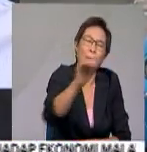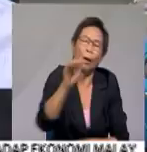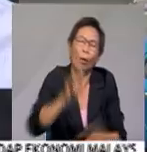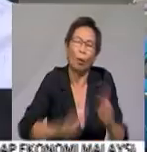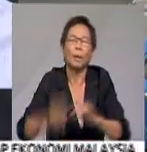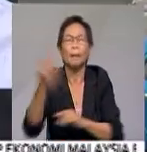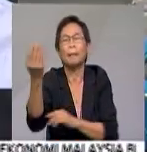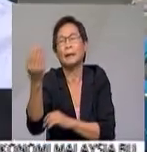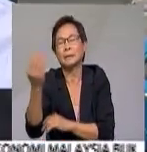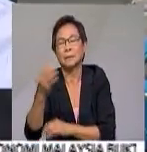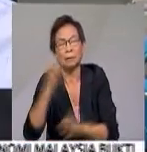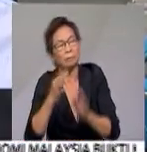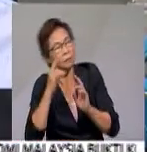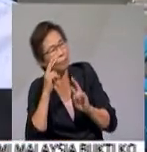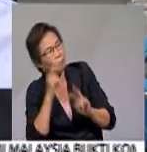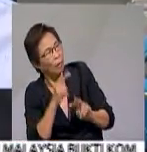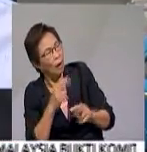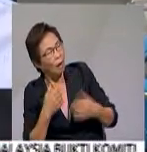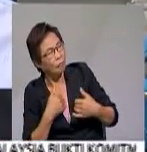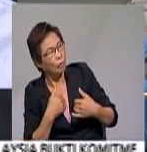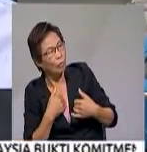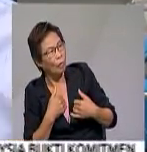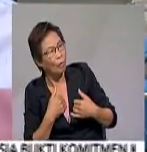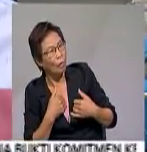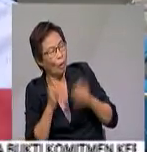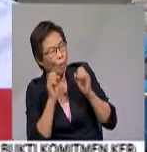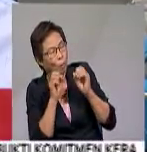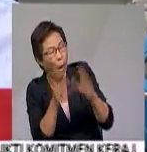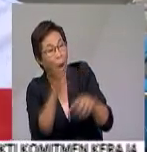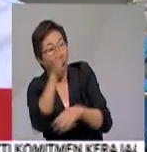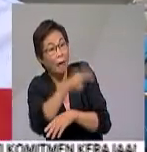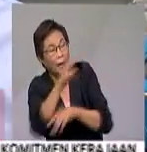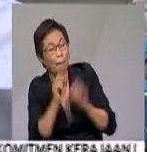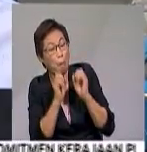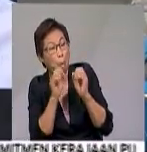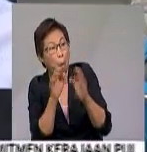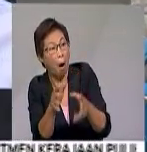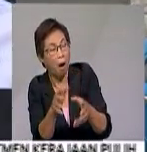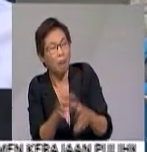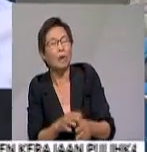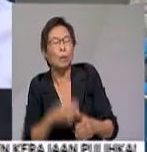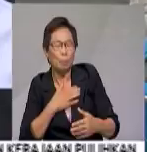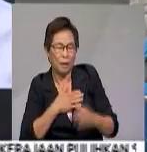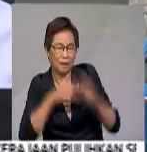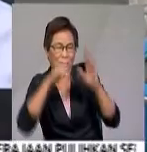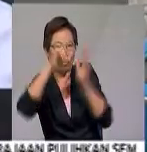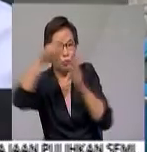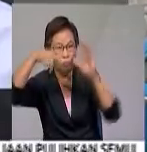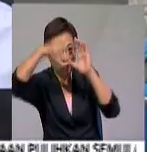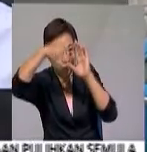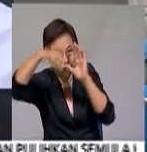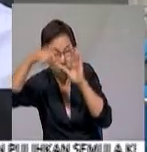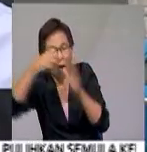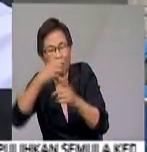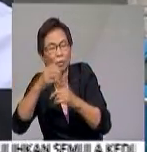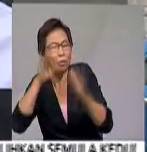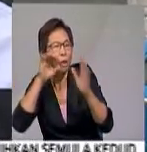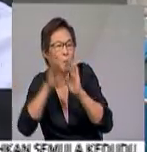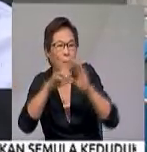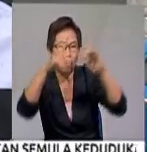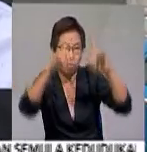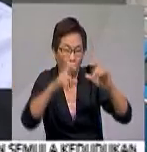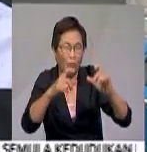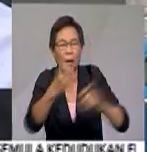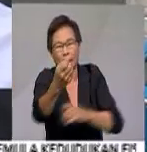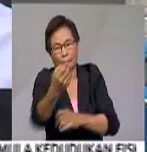you nampak ada apa-apa pelepasan secara haram ni, tolong ambil video atau gambar dan tolong maklumkan